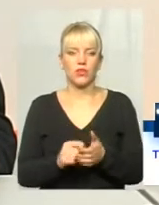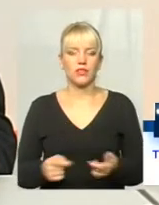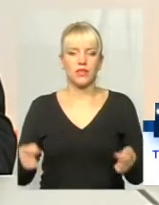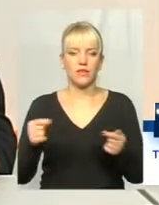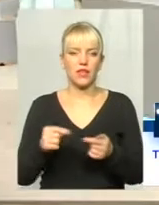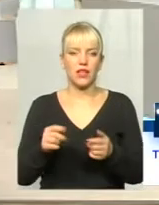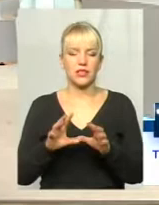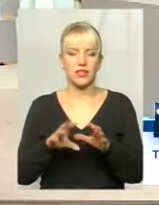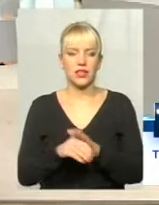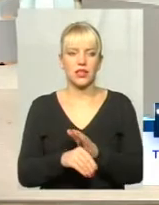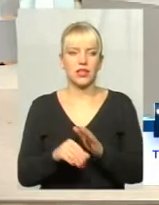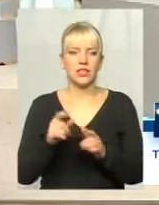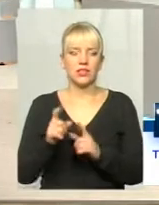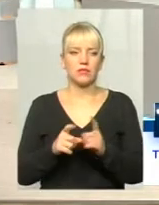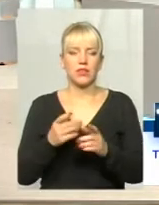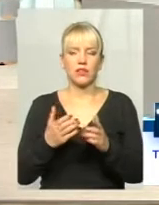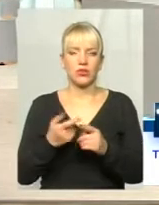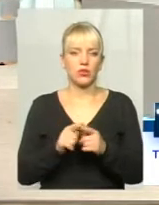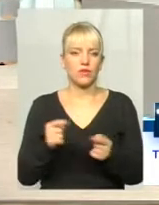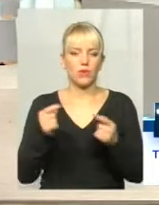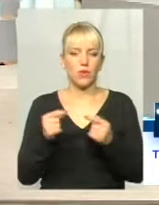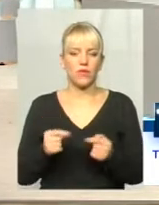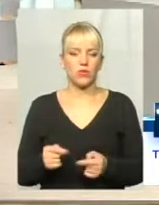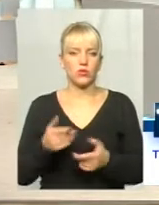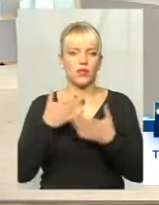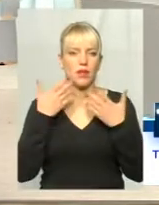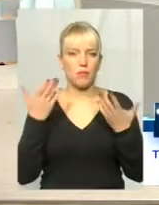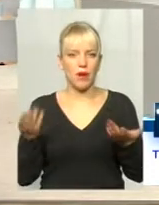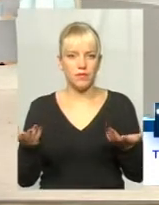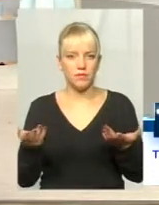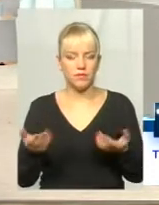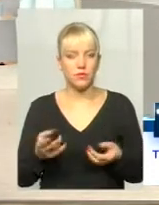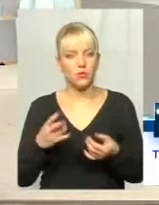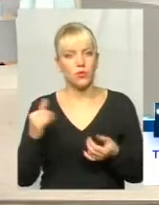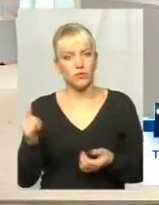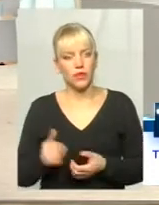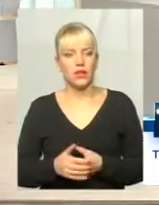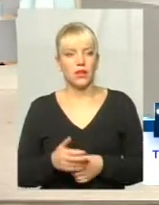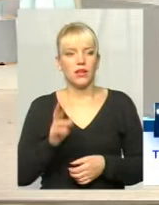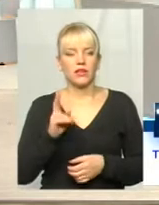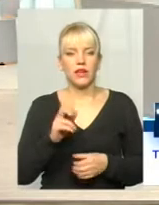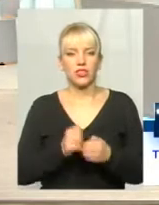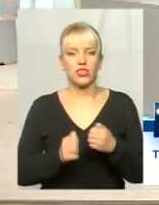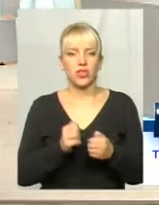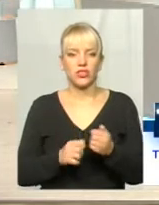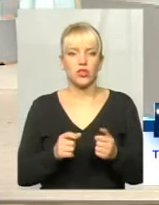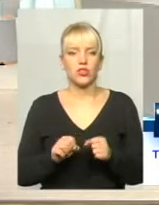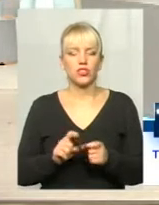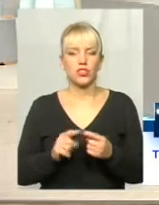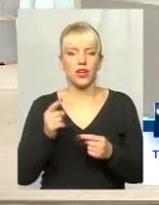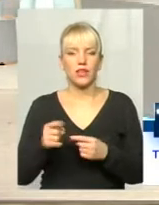норм. Якщо такої відповідності нема, Сергій Віталійович, як часто саме через